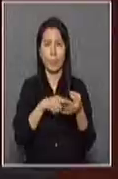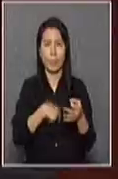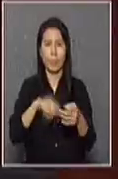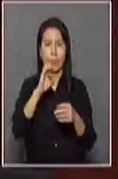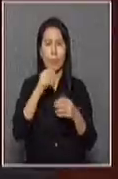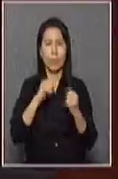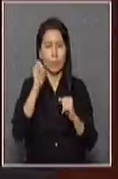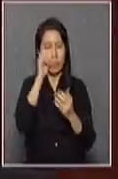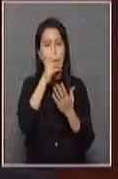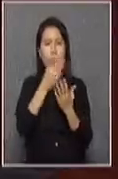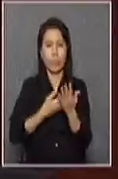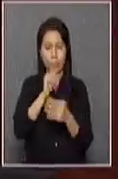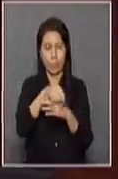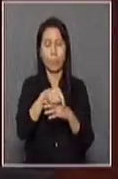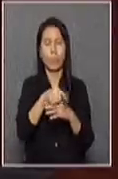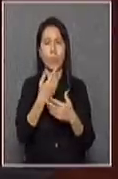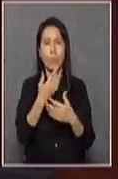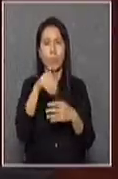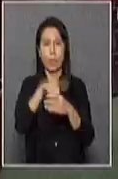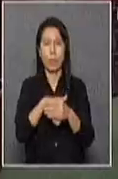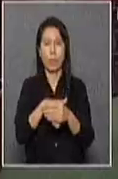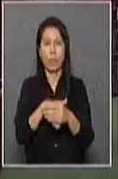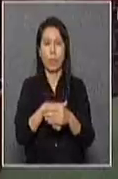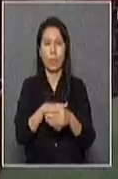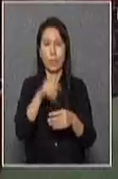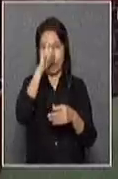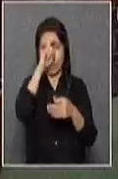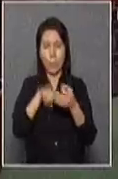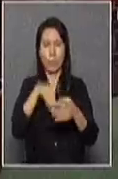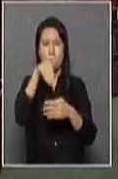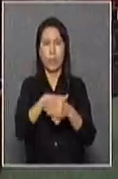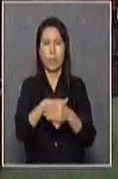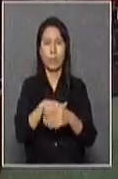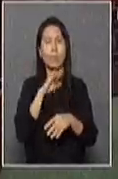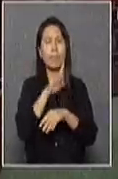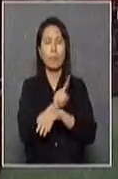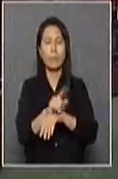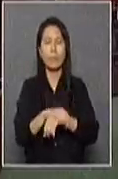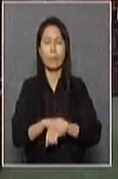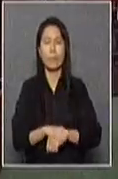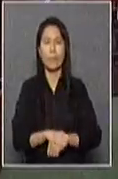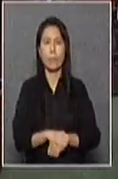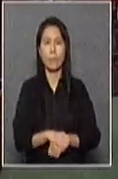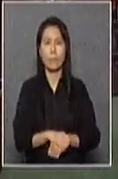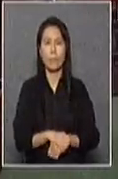議的修正案予以通過，現在付諸表決。陳志全議員要求記名表決，表決鐘響一分鐘。